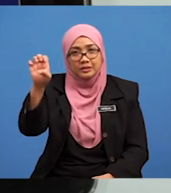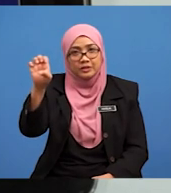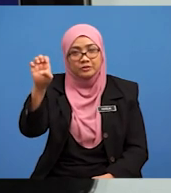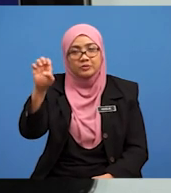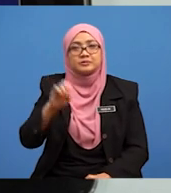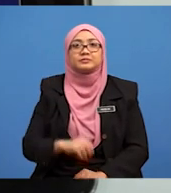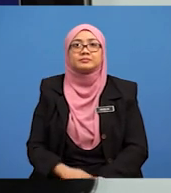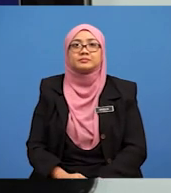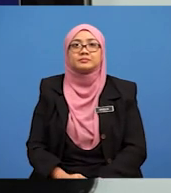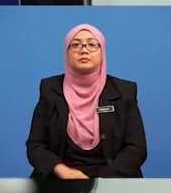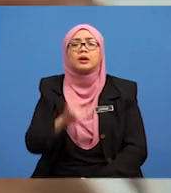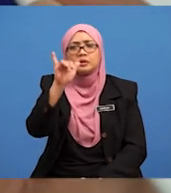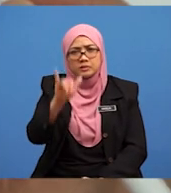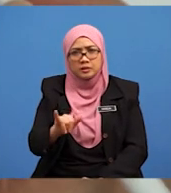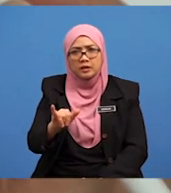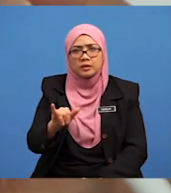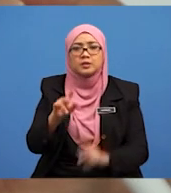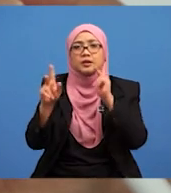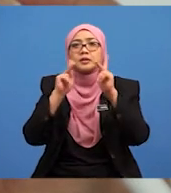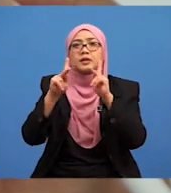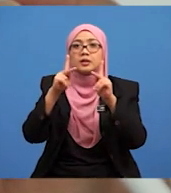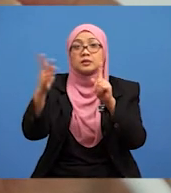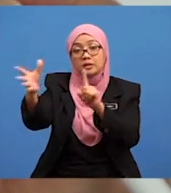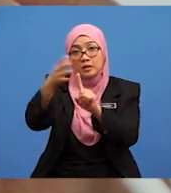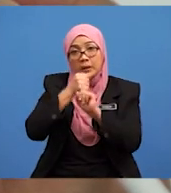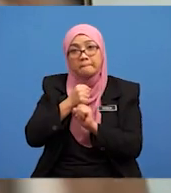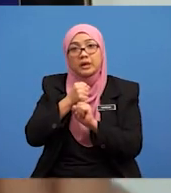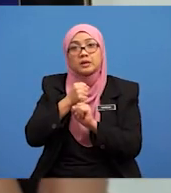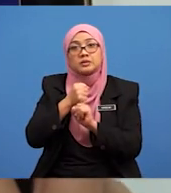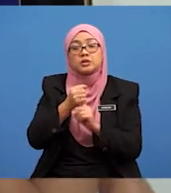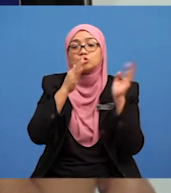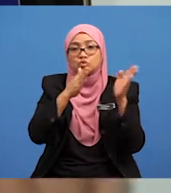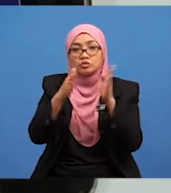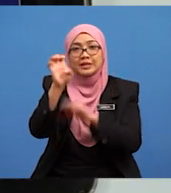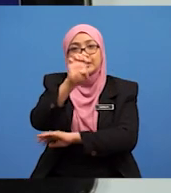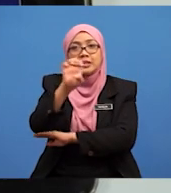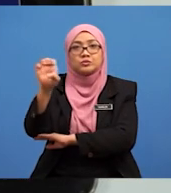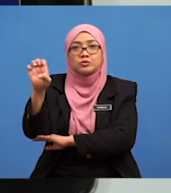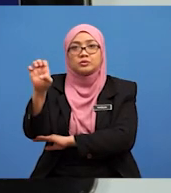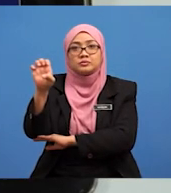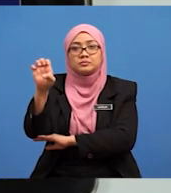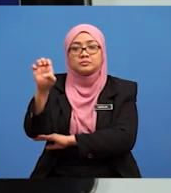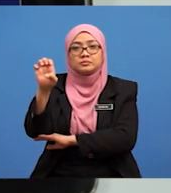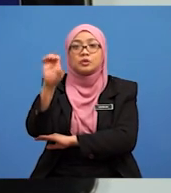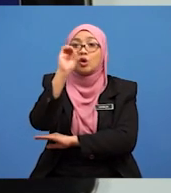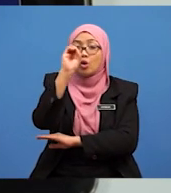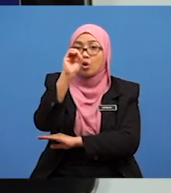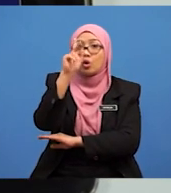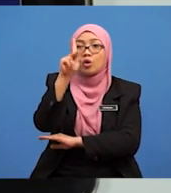elektron yang dikatakan telah mencapai susunan elektron